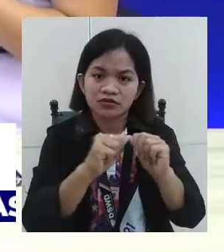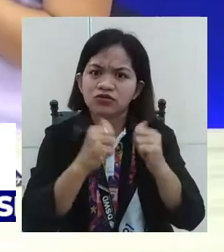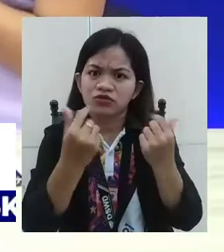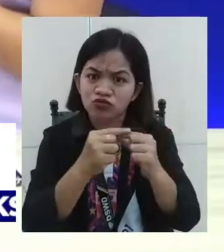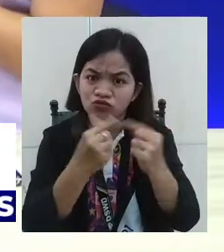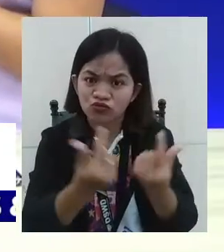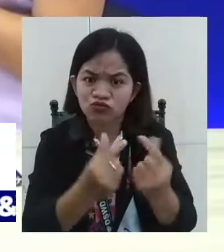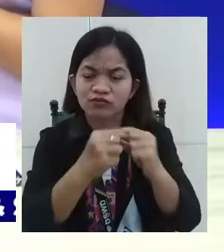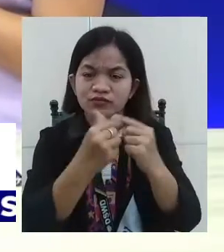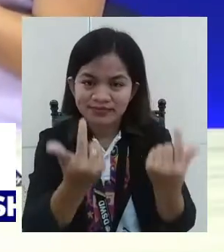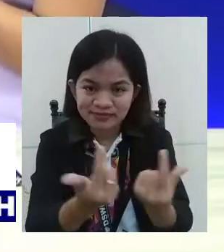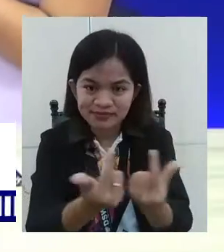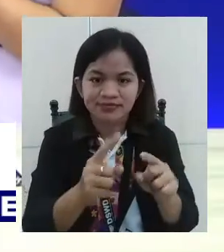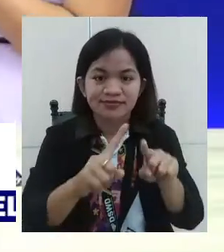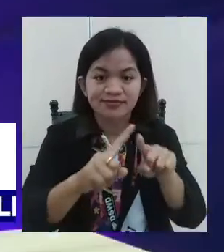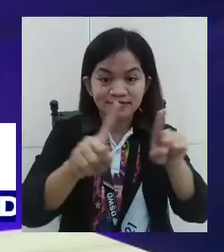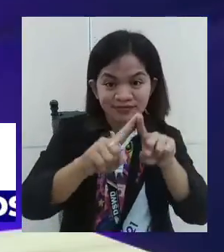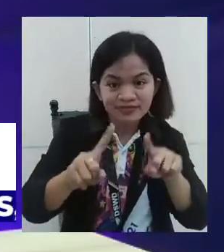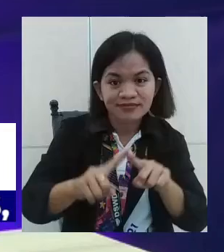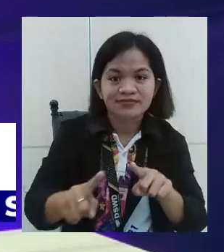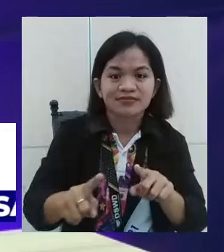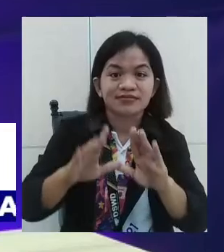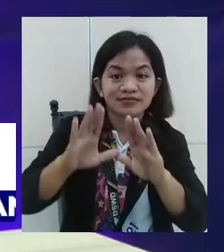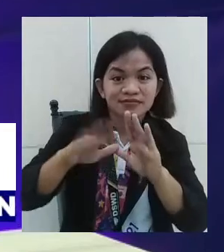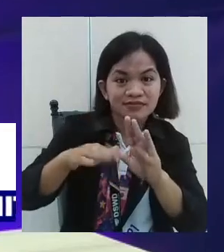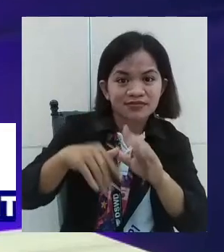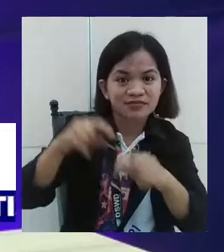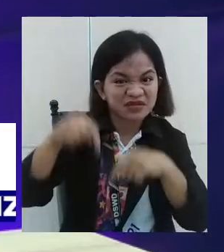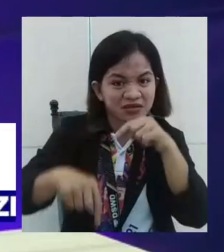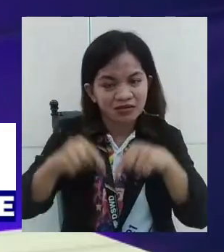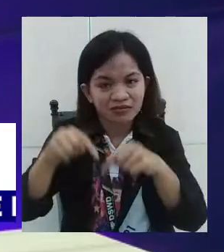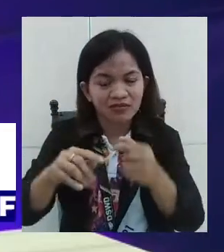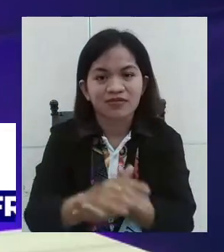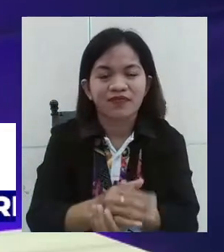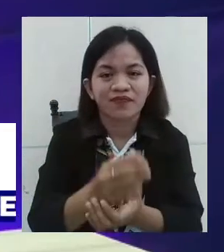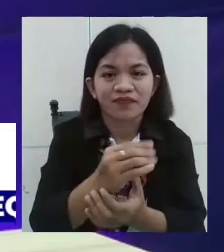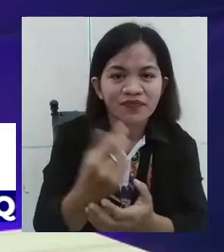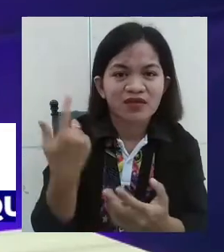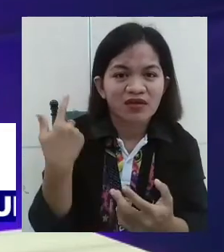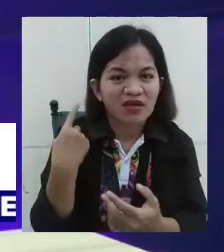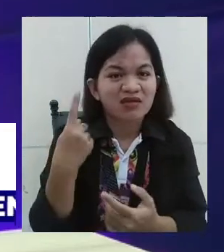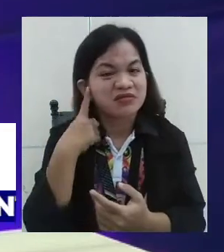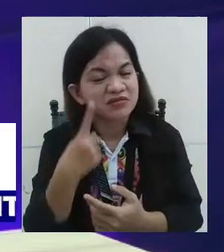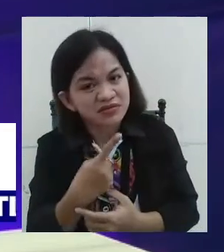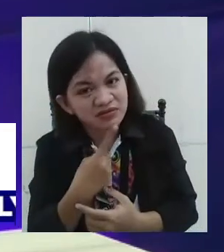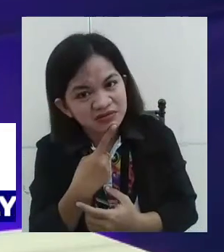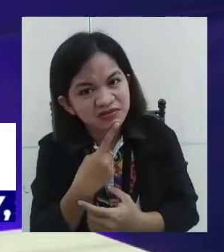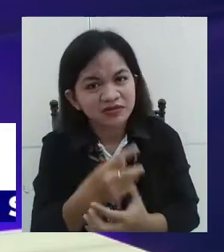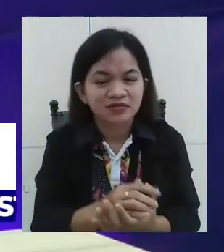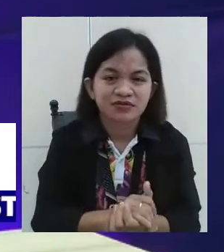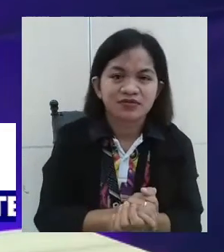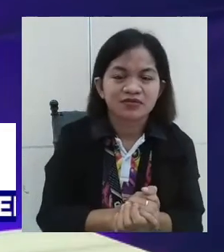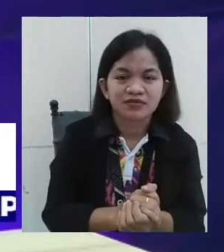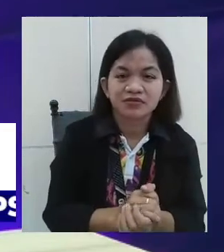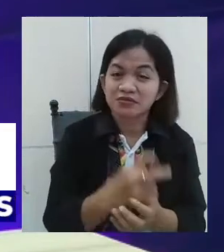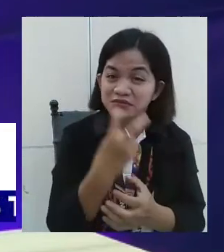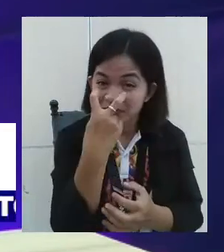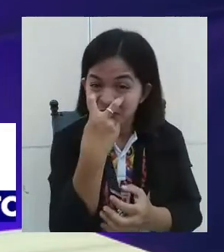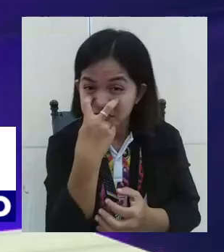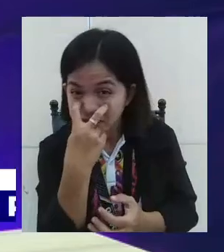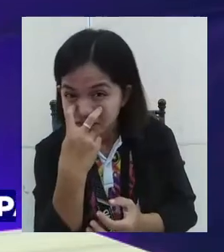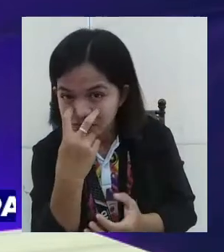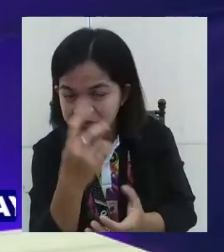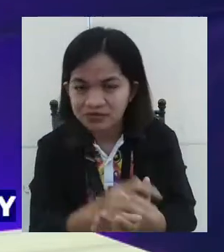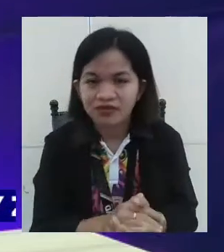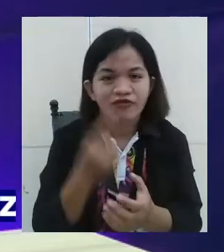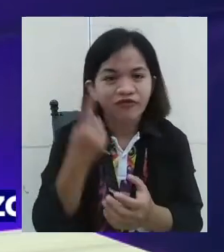may iba't ibang kapansanan din. So yun na nga, kapag visually impaired, meron ding mga livelihood na para sa kanila, meron